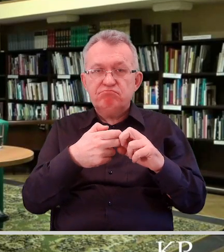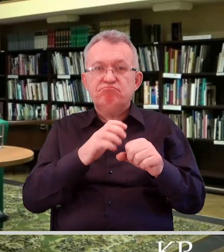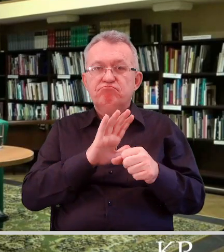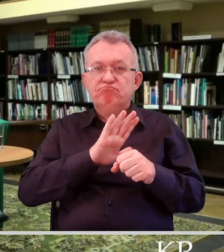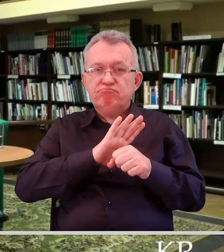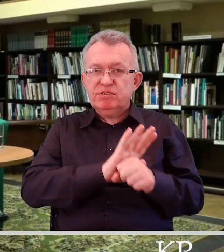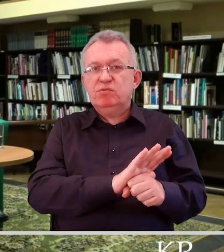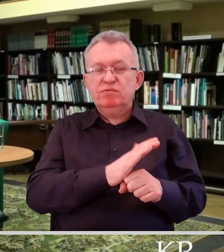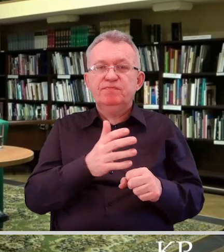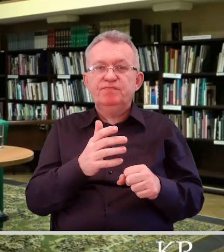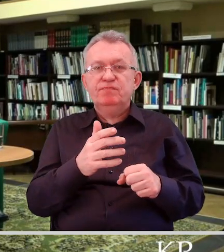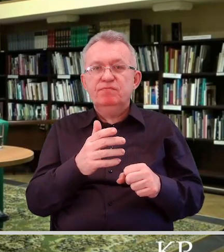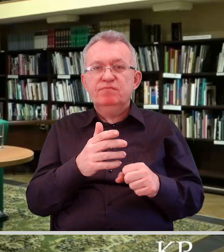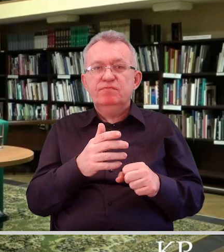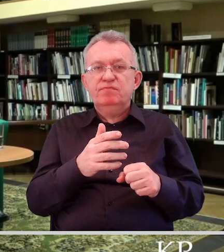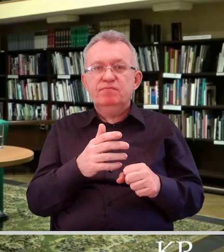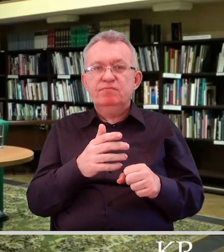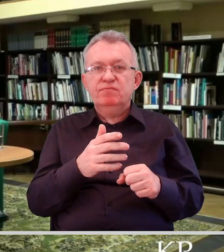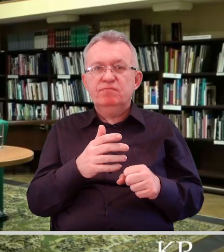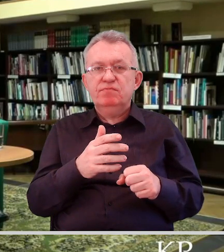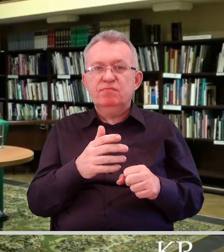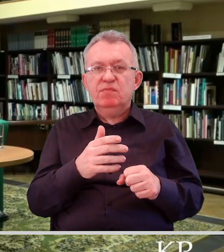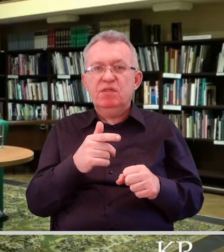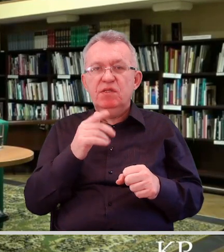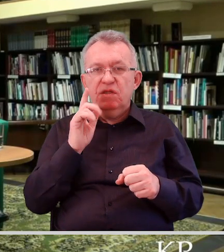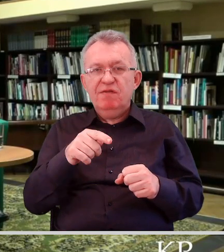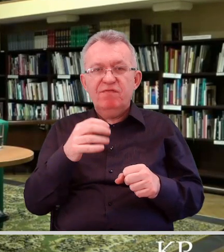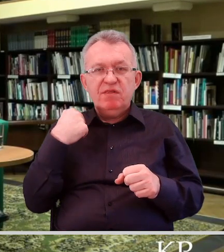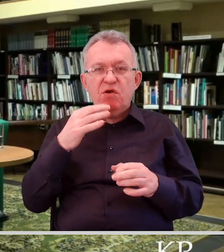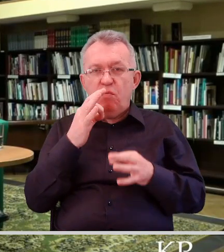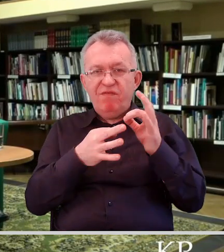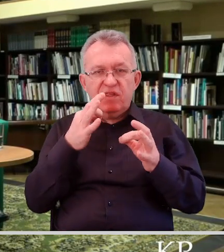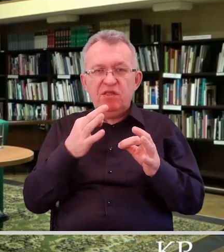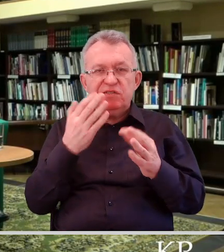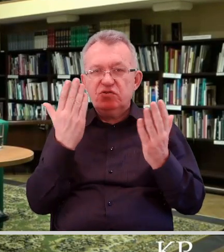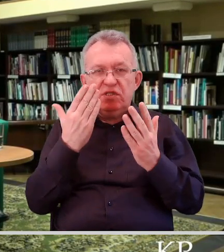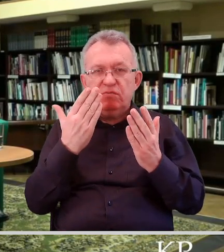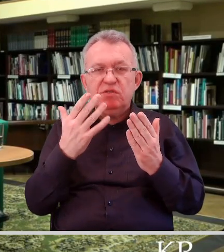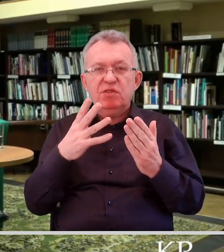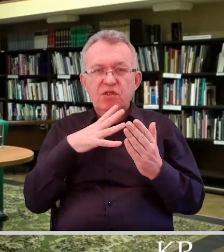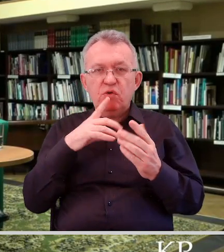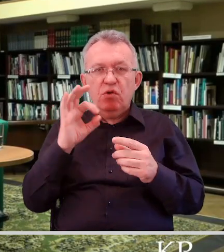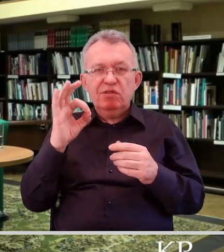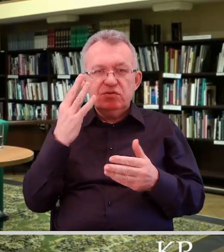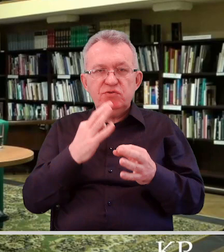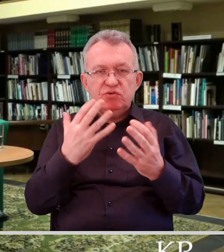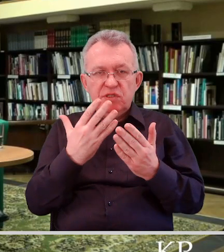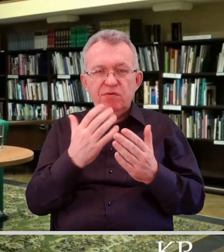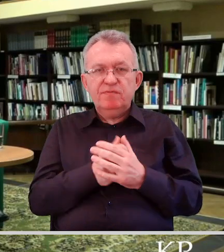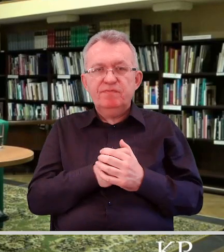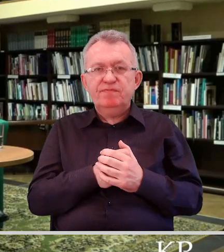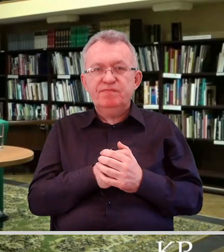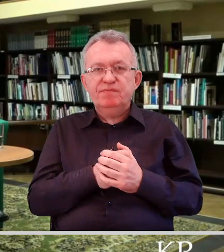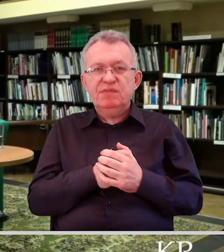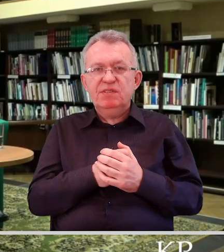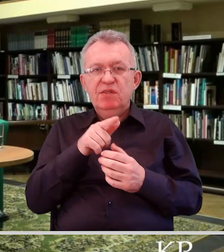Także taki rodzaj, bo tam podejrzewam, że w tamtym opowiadaniu, nie czytałam go niestety, tylko gdzieś o nim czytałam,